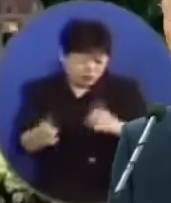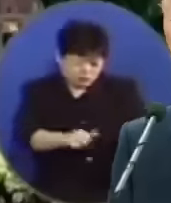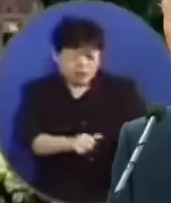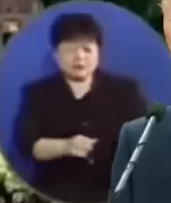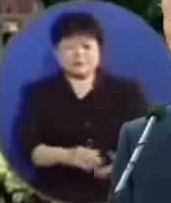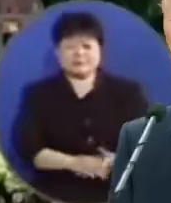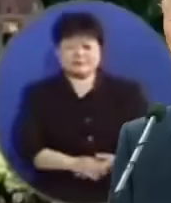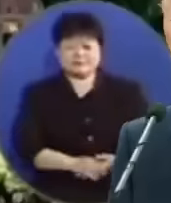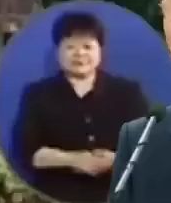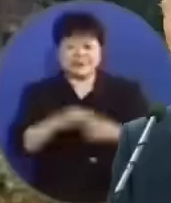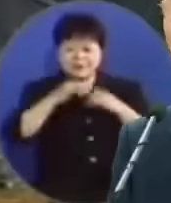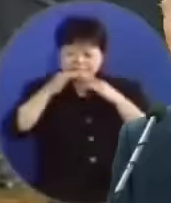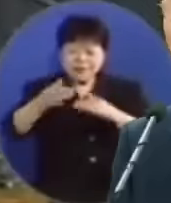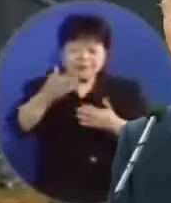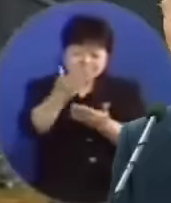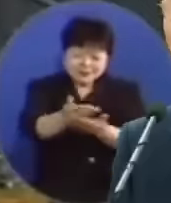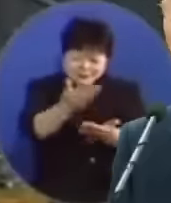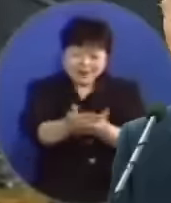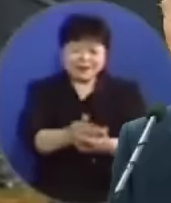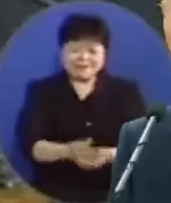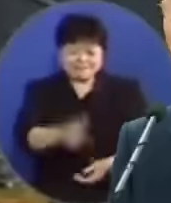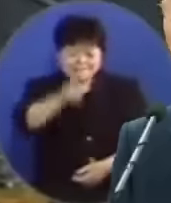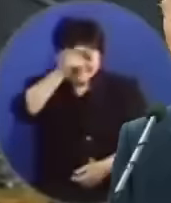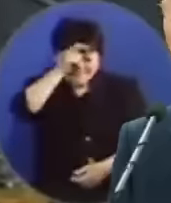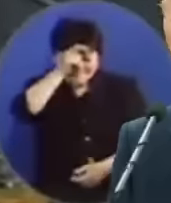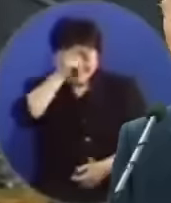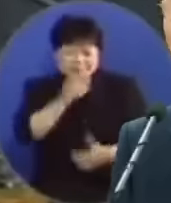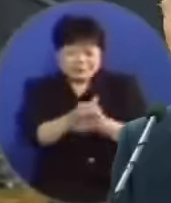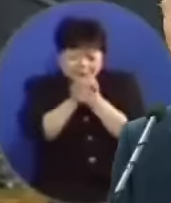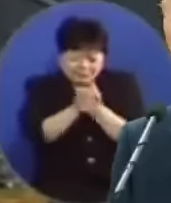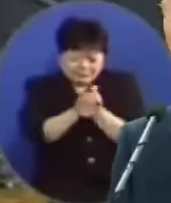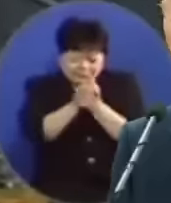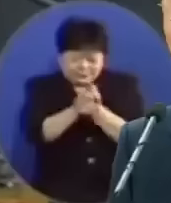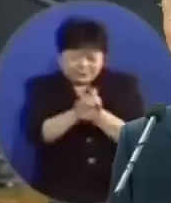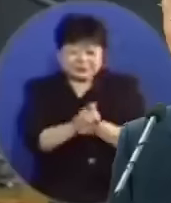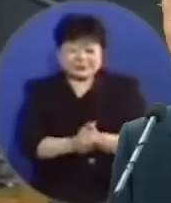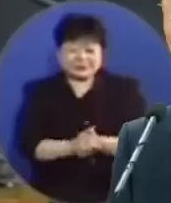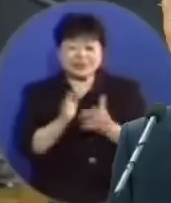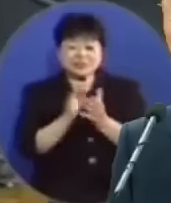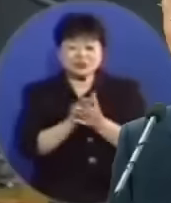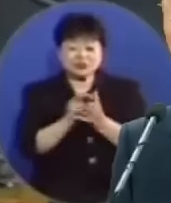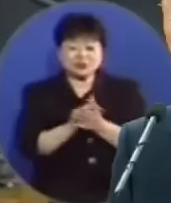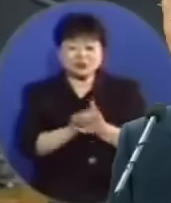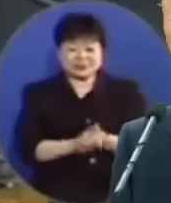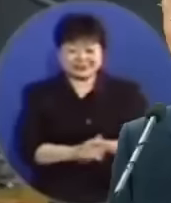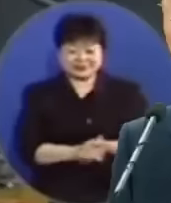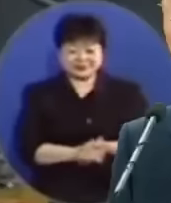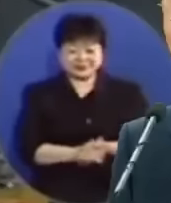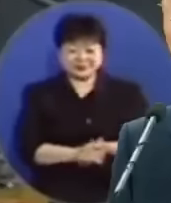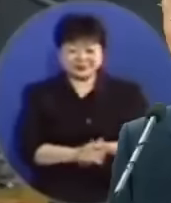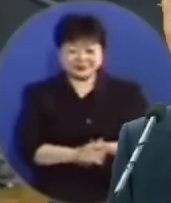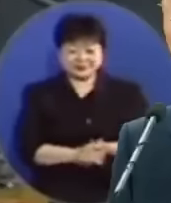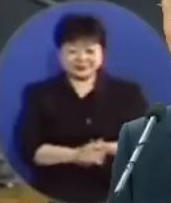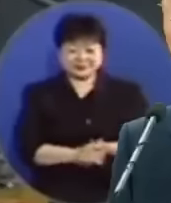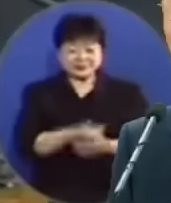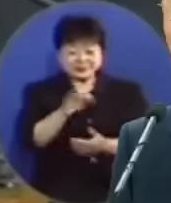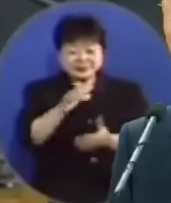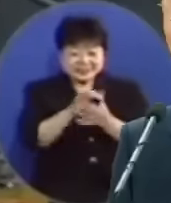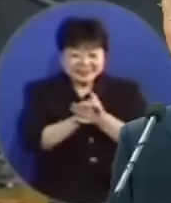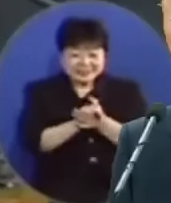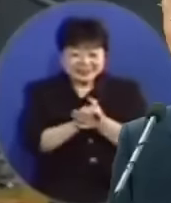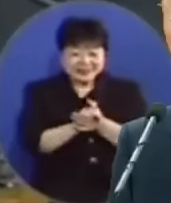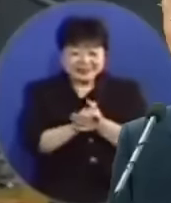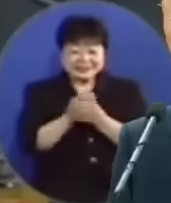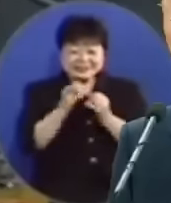죽더라도 방언을 하겠다고 그 기도를 하는데, 우리 친구가 너 여기서 기도하는